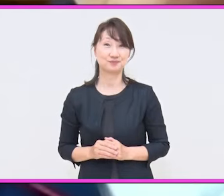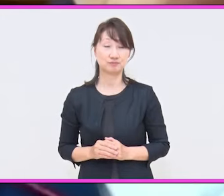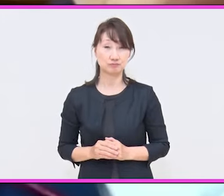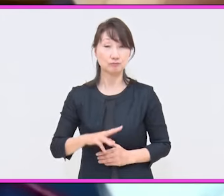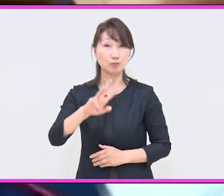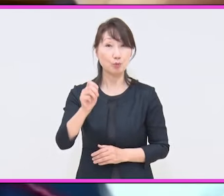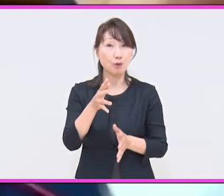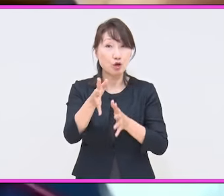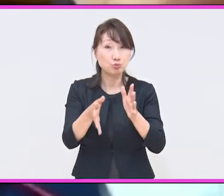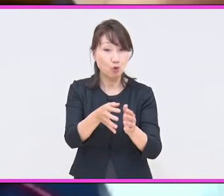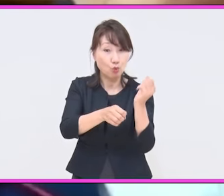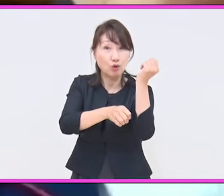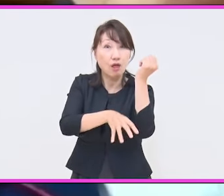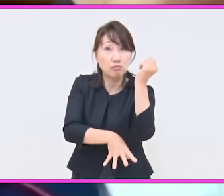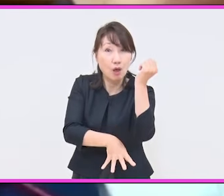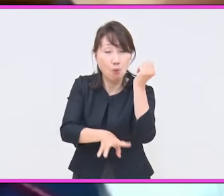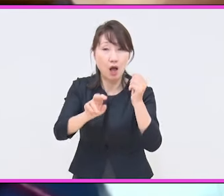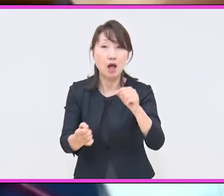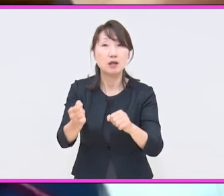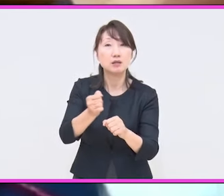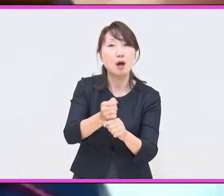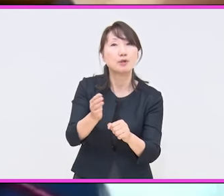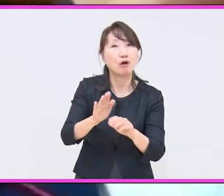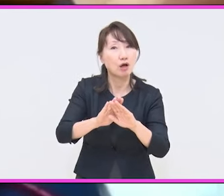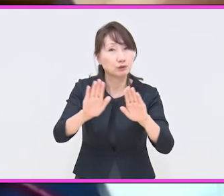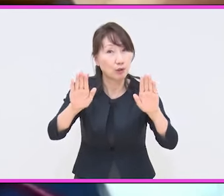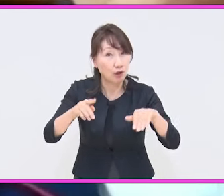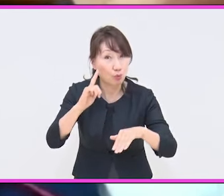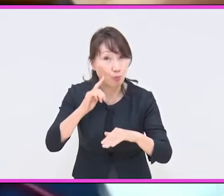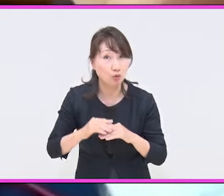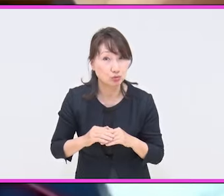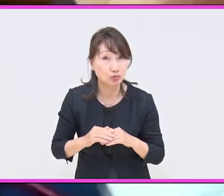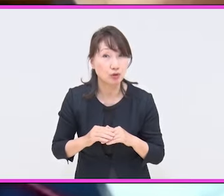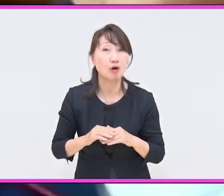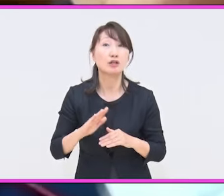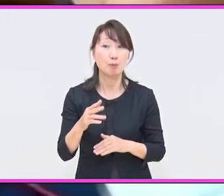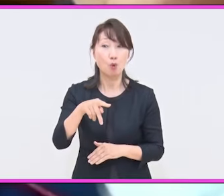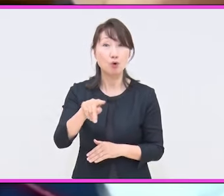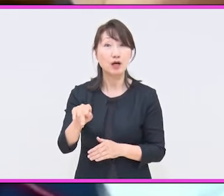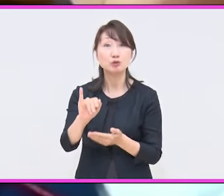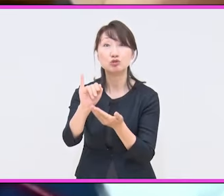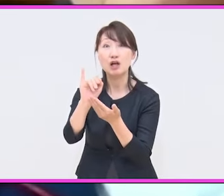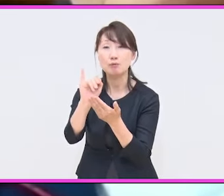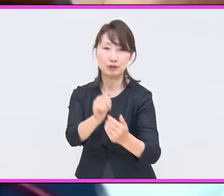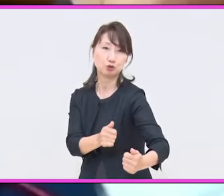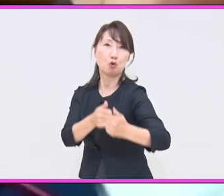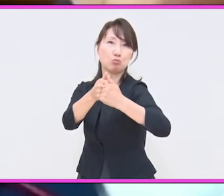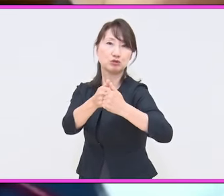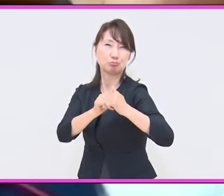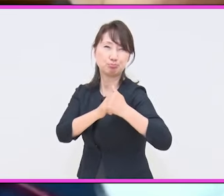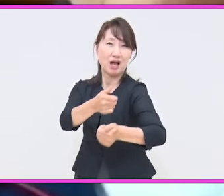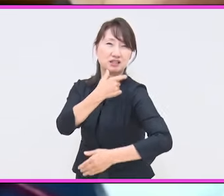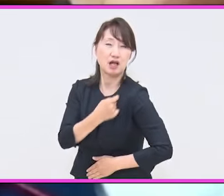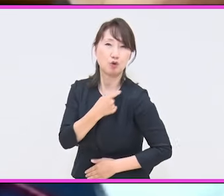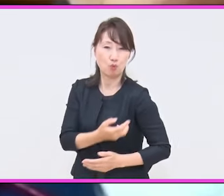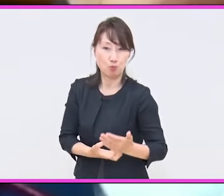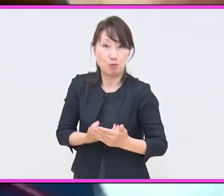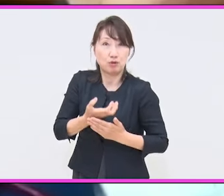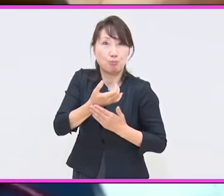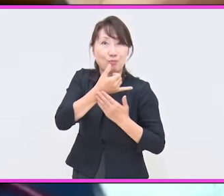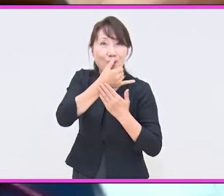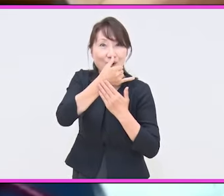パラスポーツの原点は最初リハビリから始まっていると思うんですけど、なぜそこまでカズさんの中に勝負、勝ちたいという心が生まれ